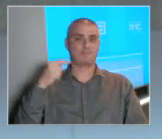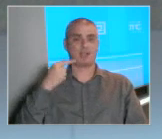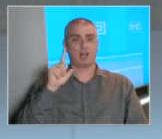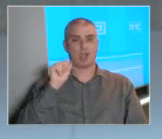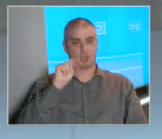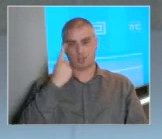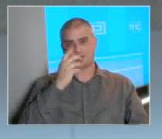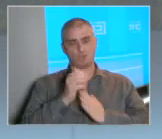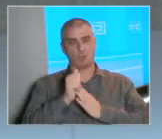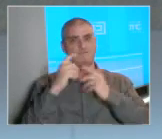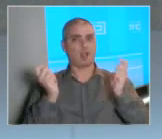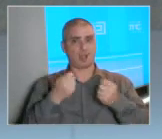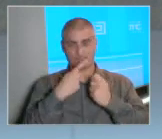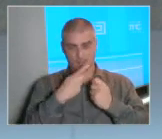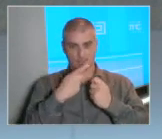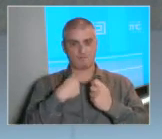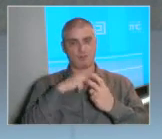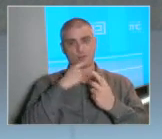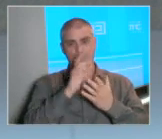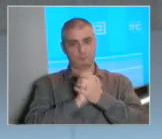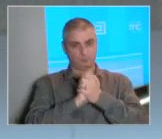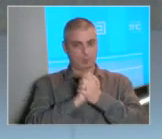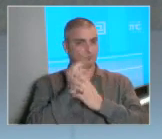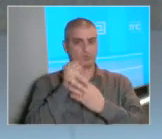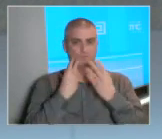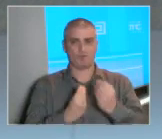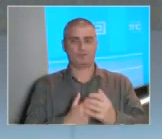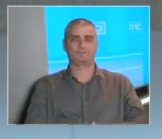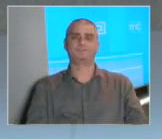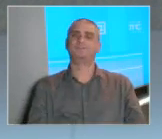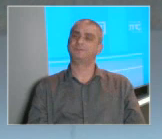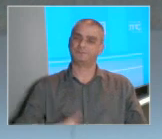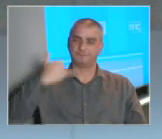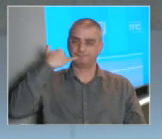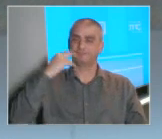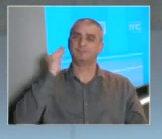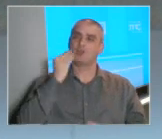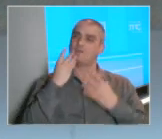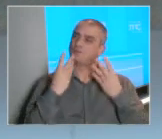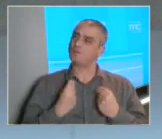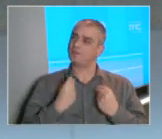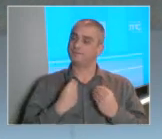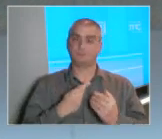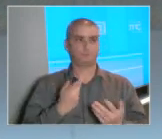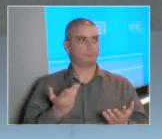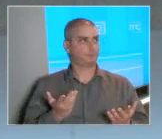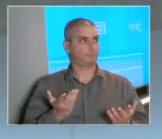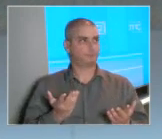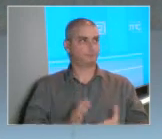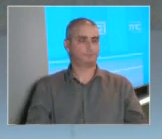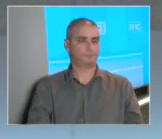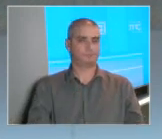היא אחת ממובילי הקמפיין, ואנחנו אומרים לה עכשיו צהריים טובים. צהריים טובים. אז